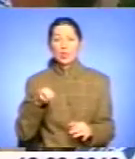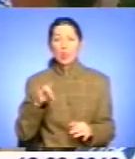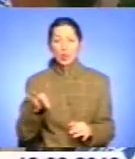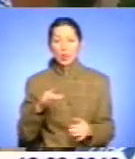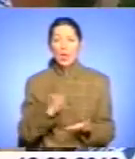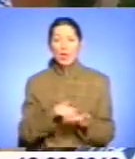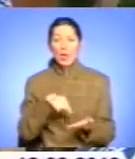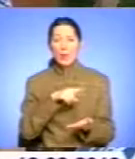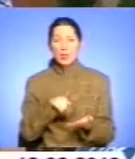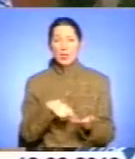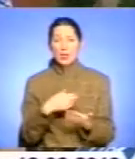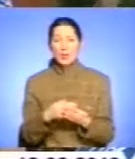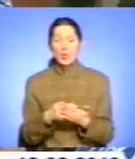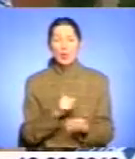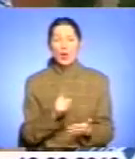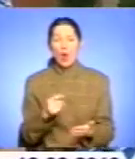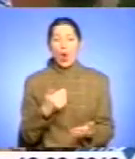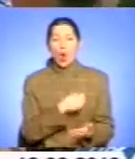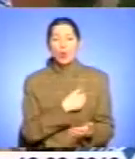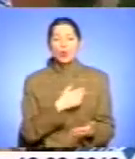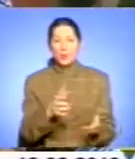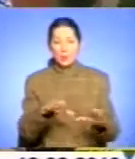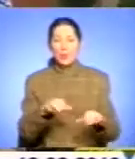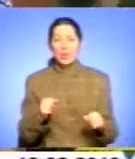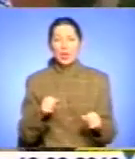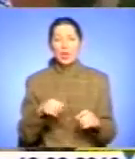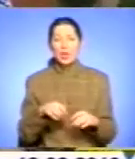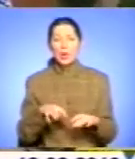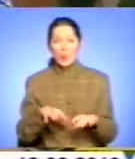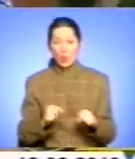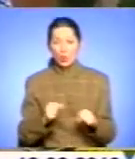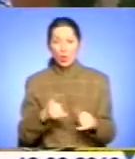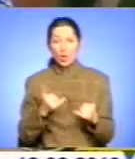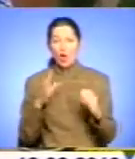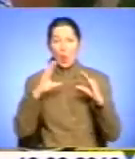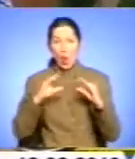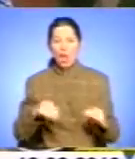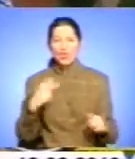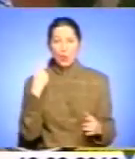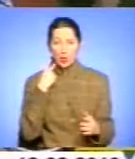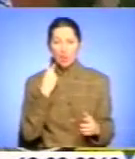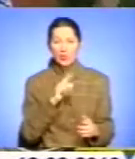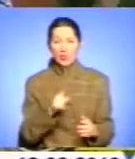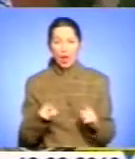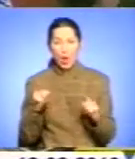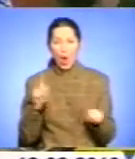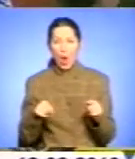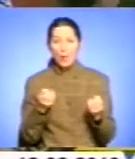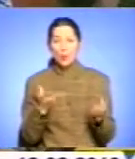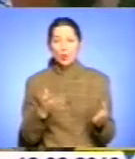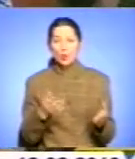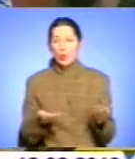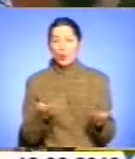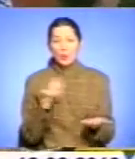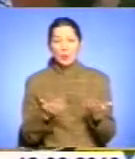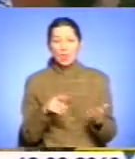питання, наприклад, в декого вже хочуть забирати майно для погашення боргів, в декого просто під сумнівом їхня діяльність